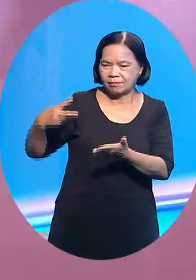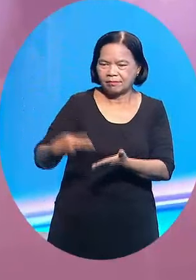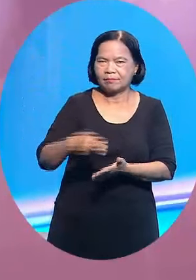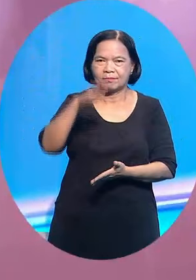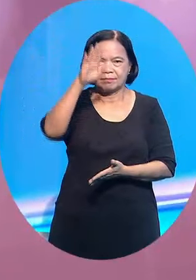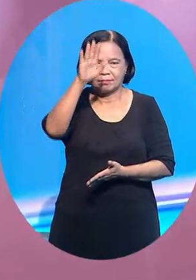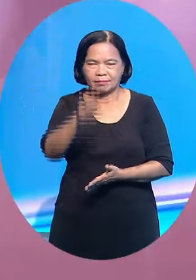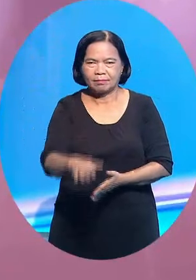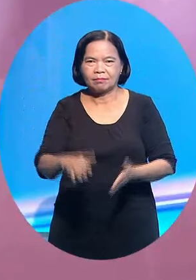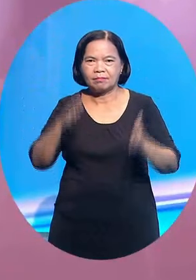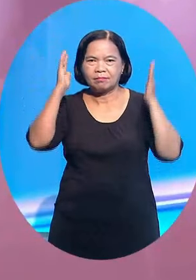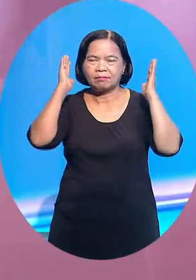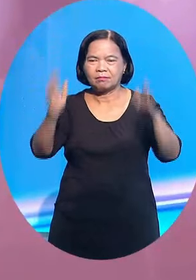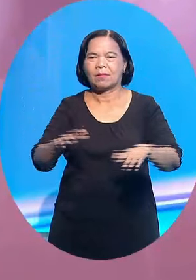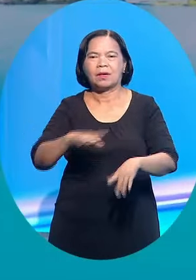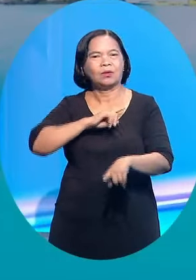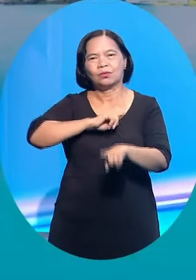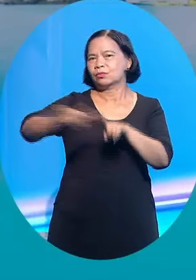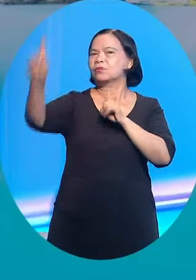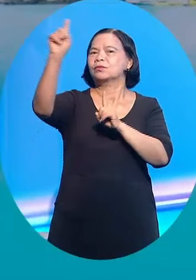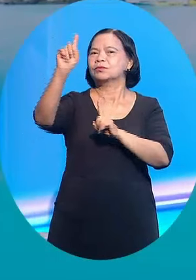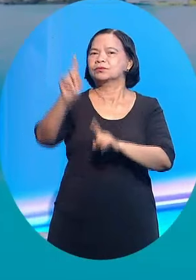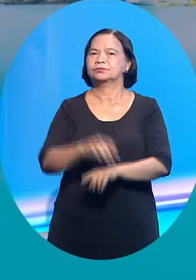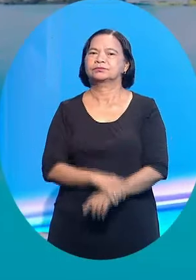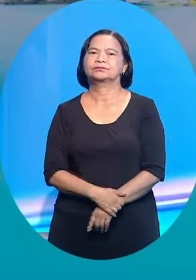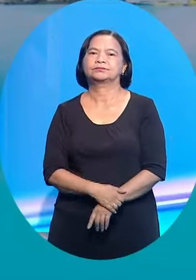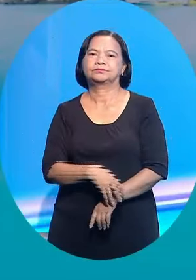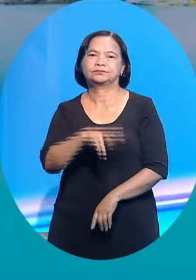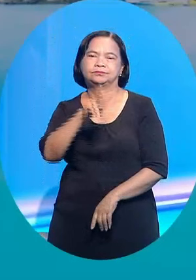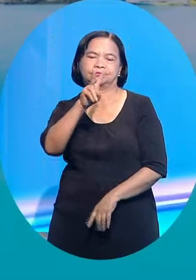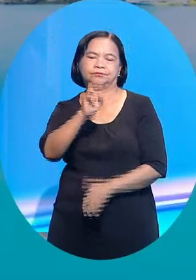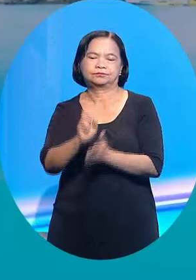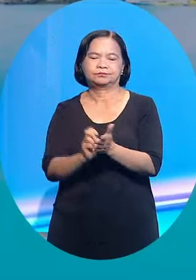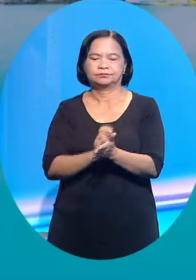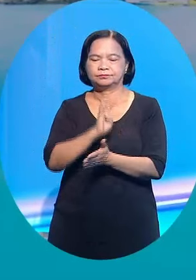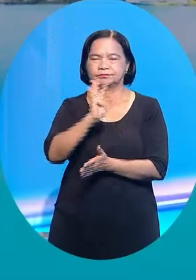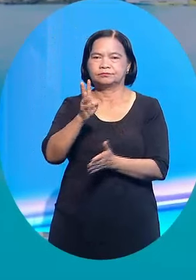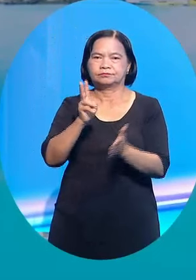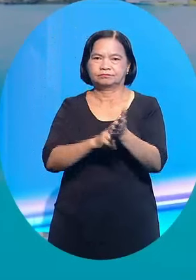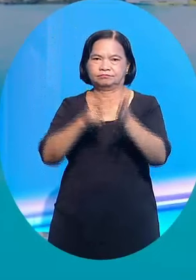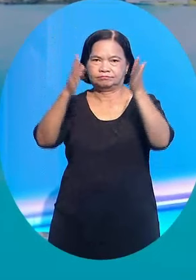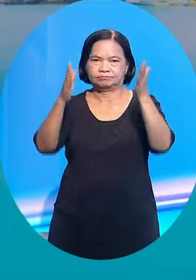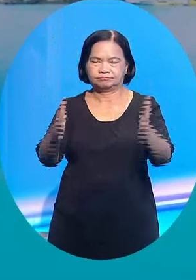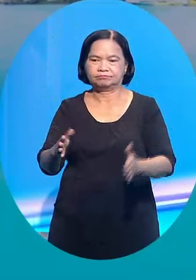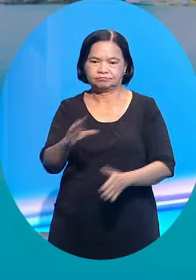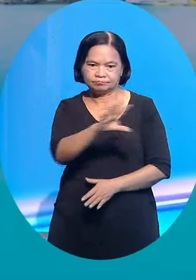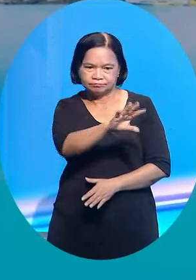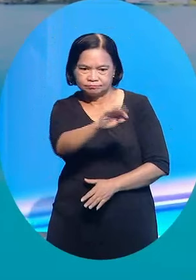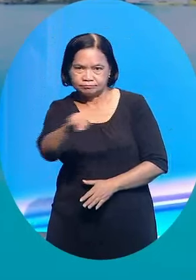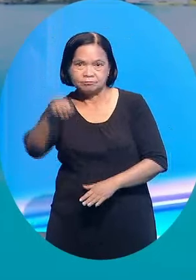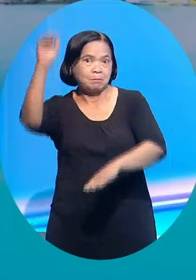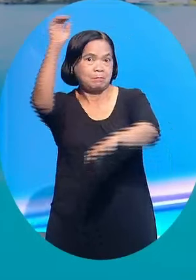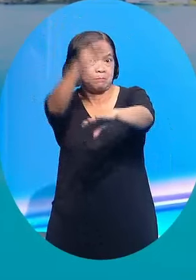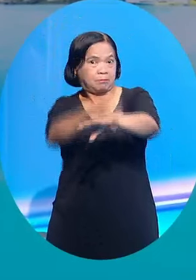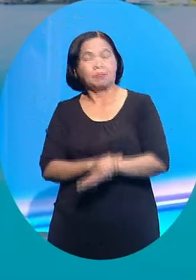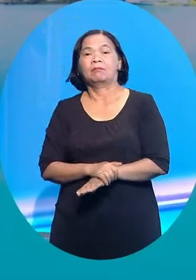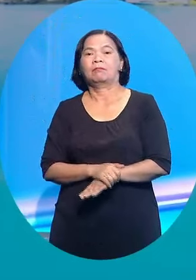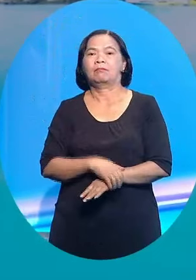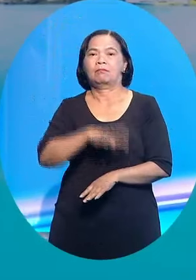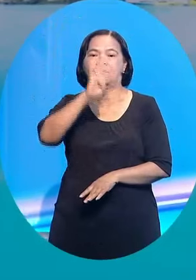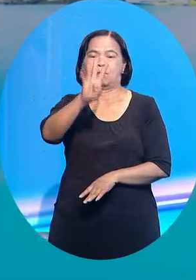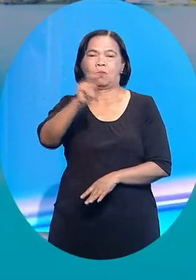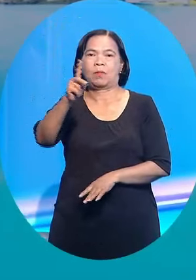đã khiến bà thất cử. Ngày 2 tháng 4, Văn phòng Công tố Venezuela cho biết đã bắt giữ tổng cộng 42 người liên quan đến